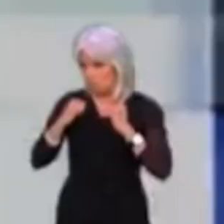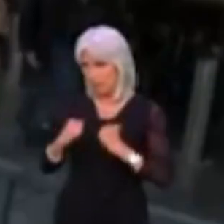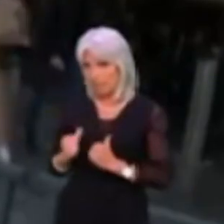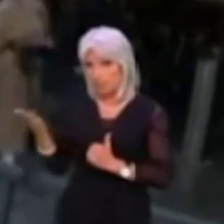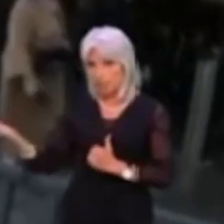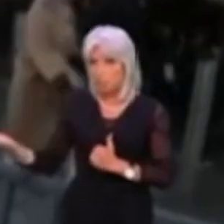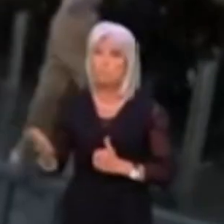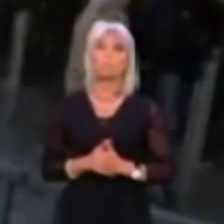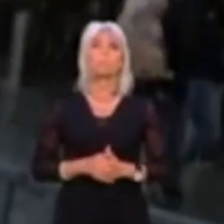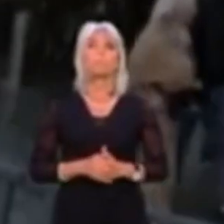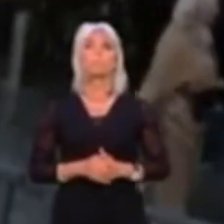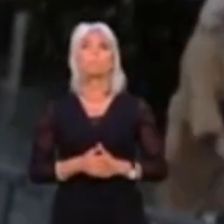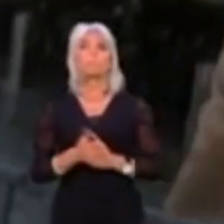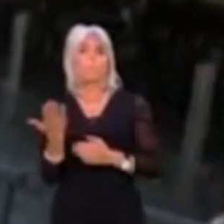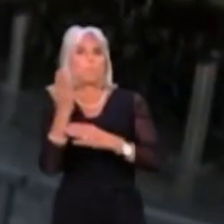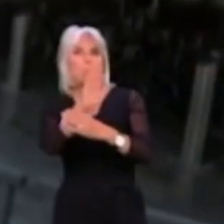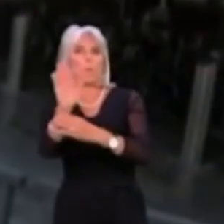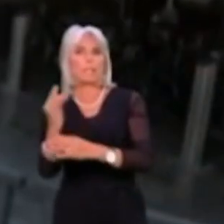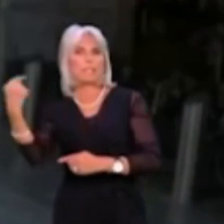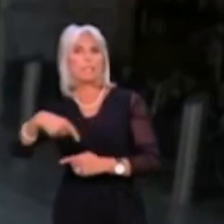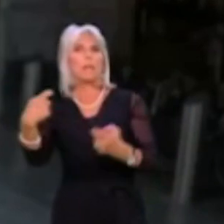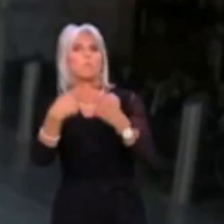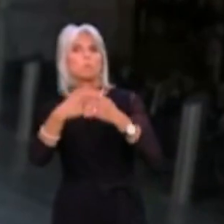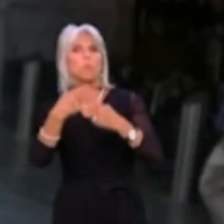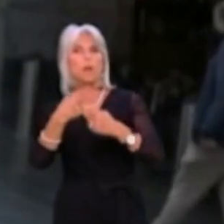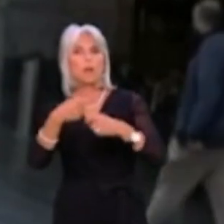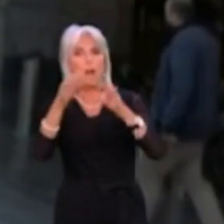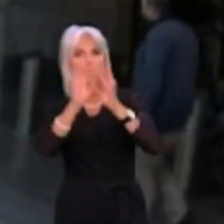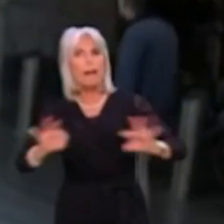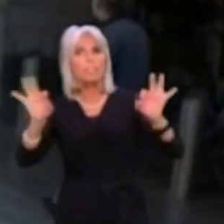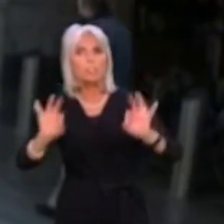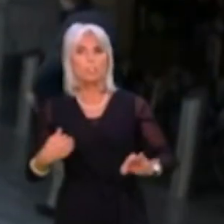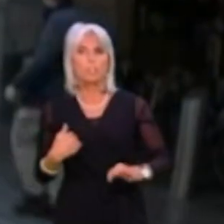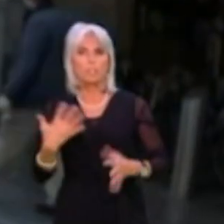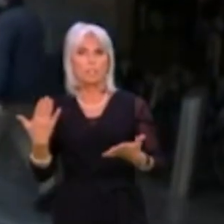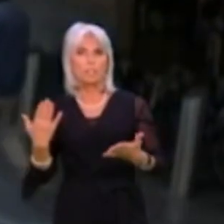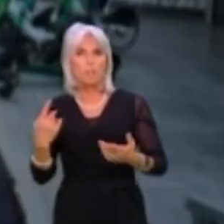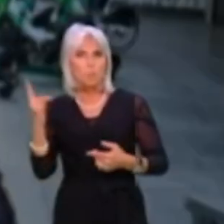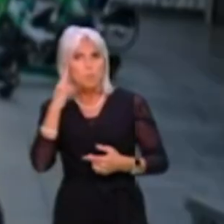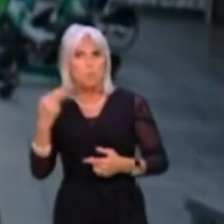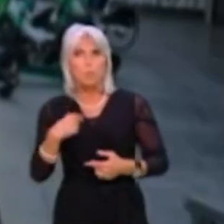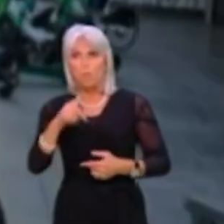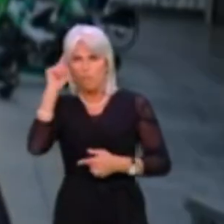plaît. Pourquoi avoir voulu venir ici à Bruxelles au marché? Tout simplement parce qu'il y a un monde de fou, c'est